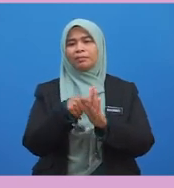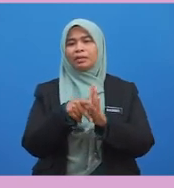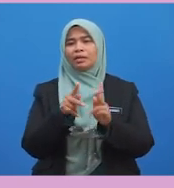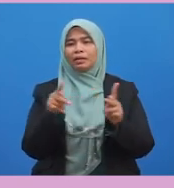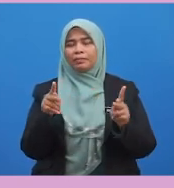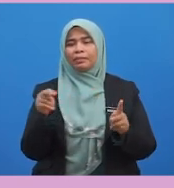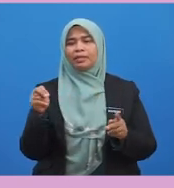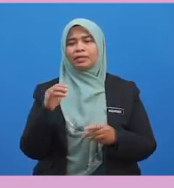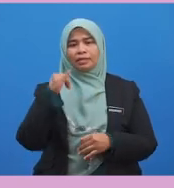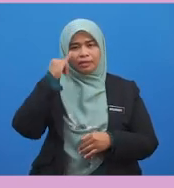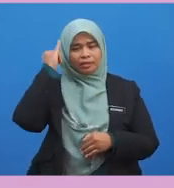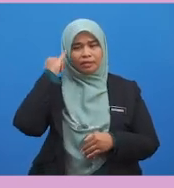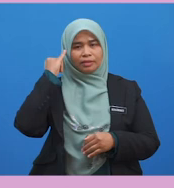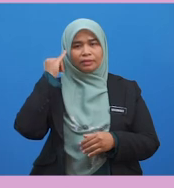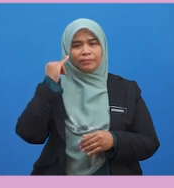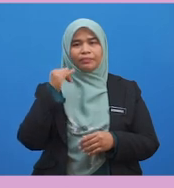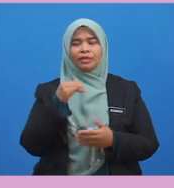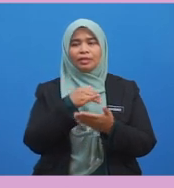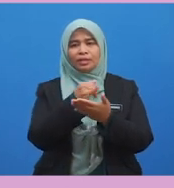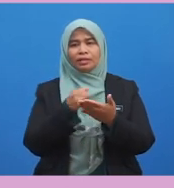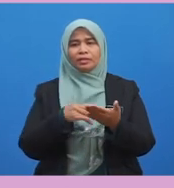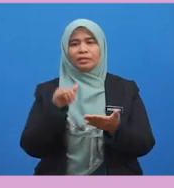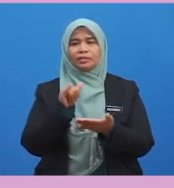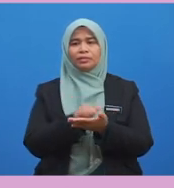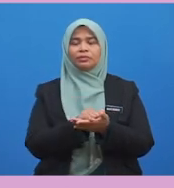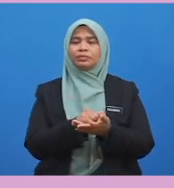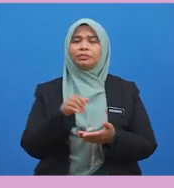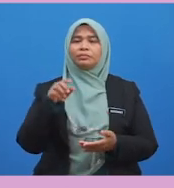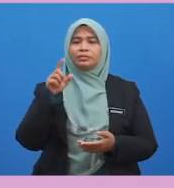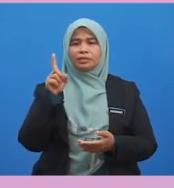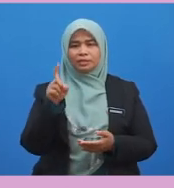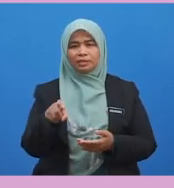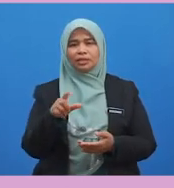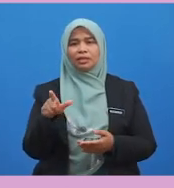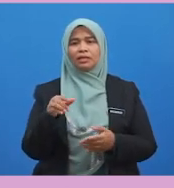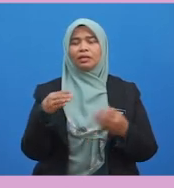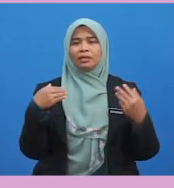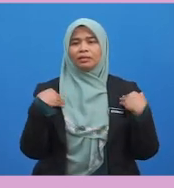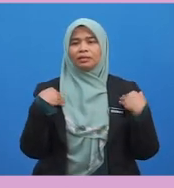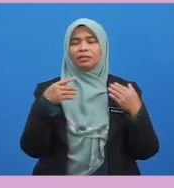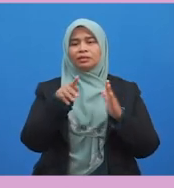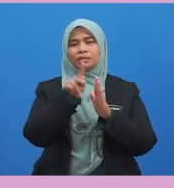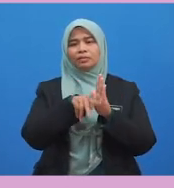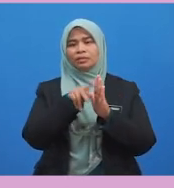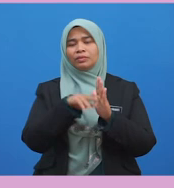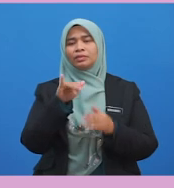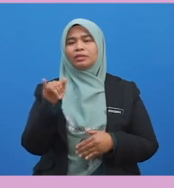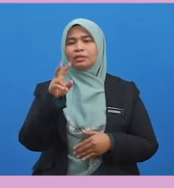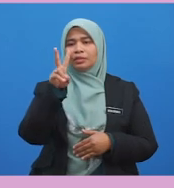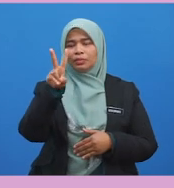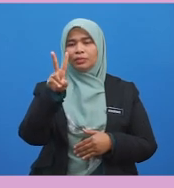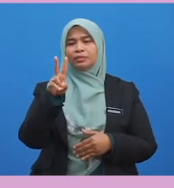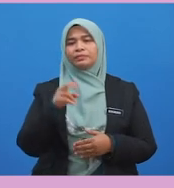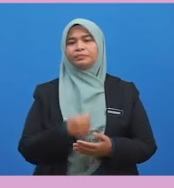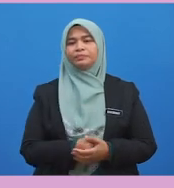proses pengembangan idea. Lakaran tersebut mestilah mempunyai sekurang-kurangnya